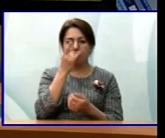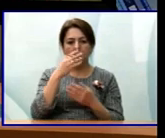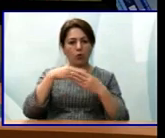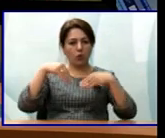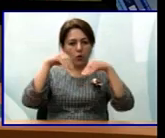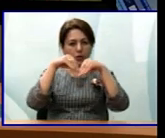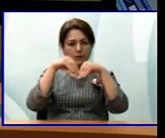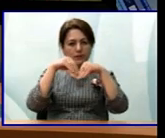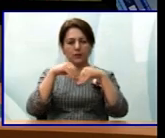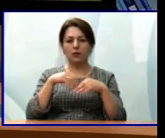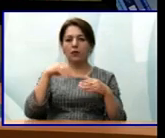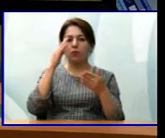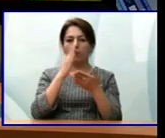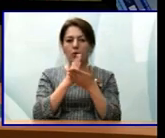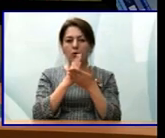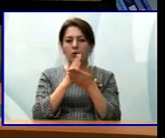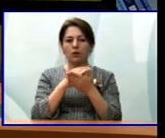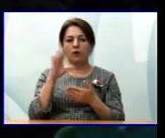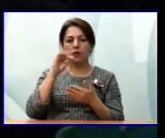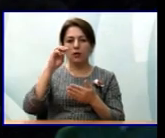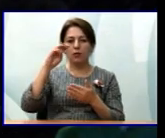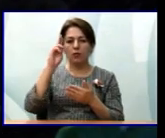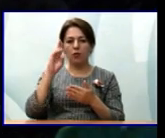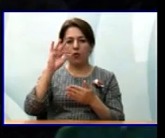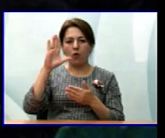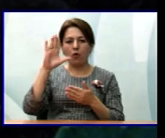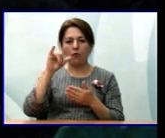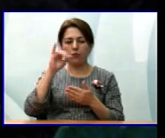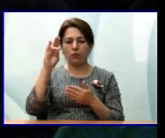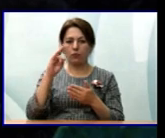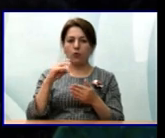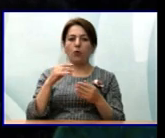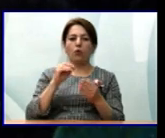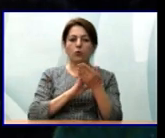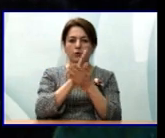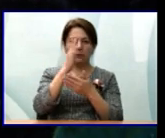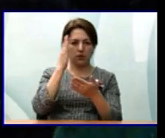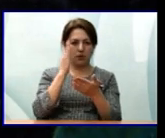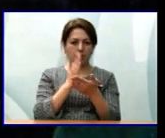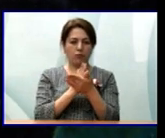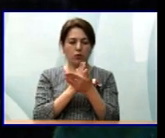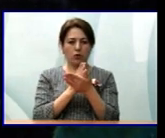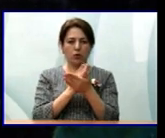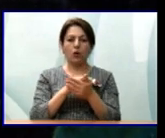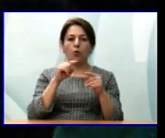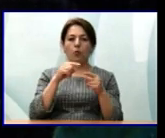Qovoqdoshlar oilasiga mansub itqovun o'simligi ekinlar orasida